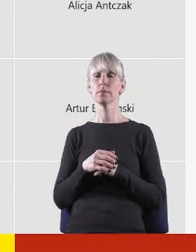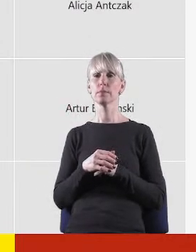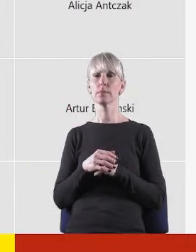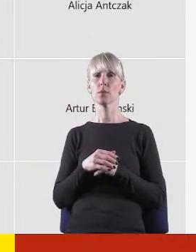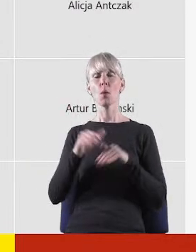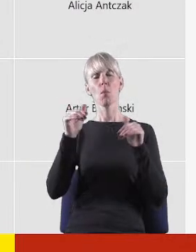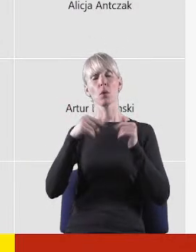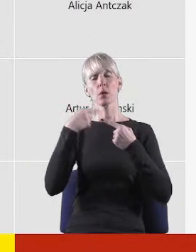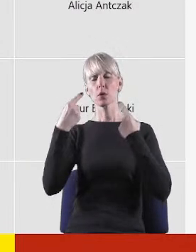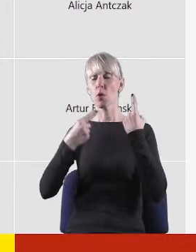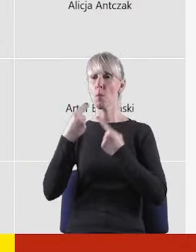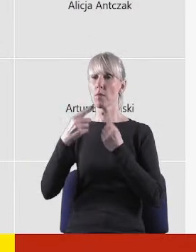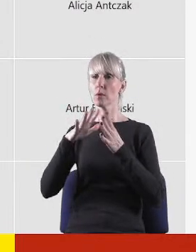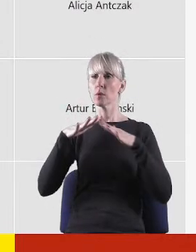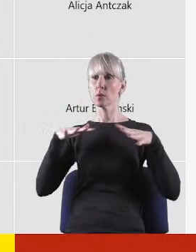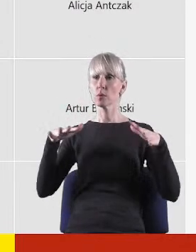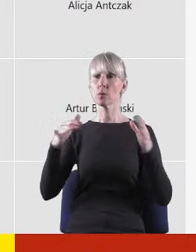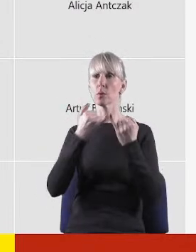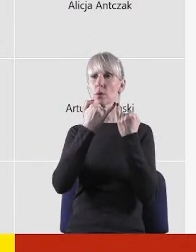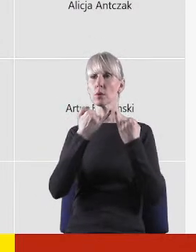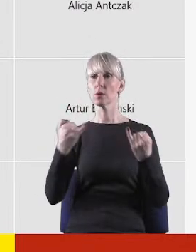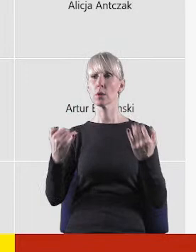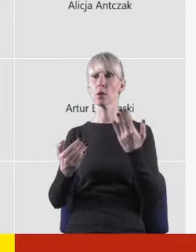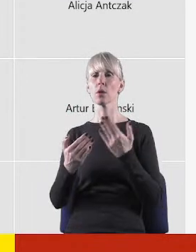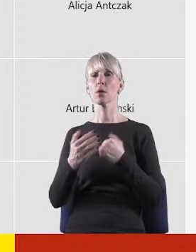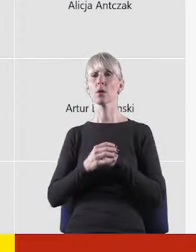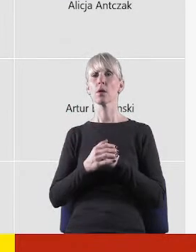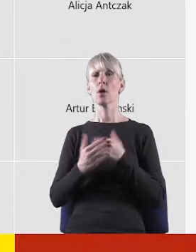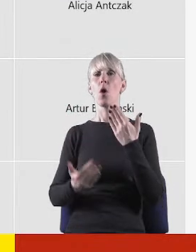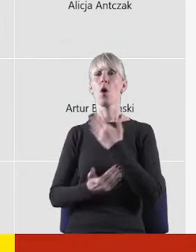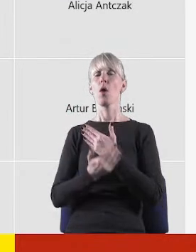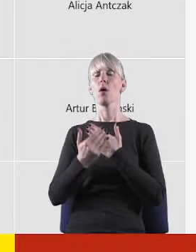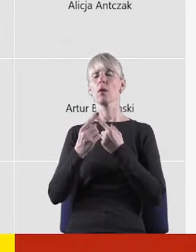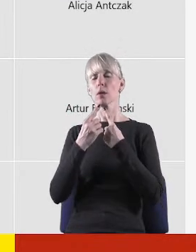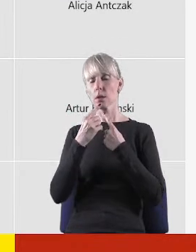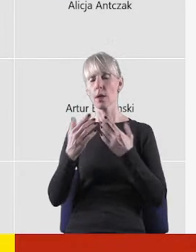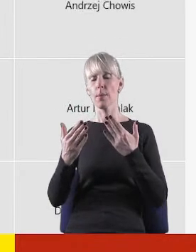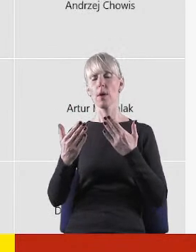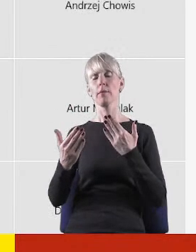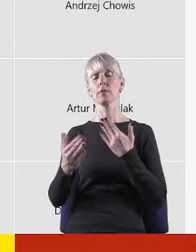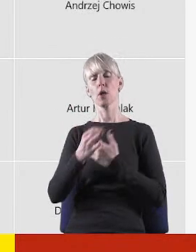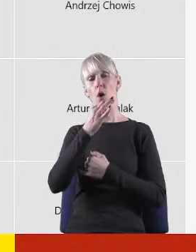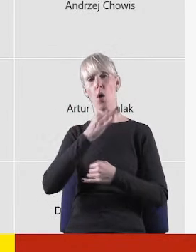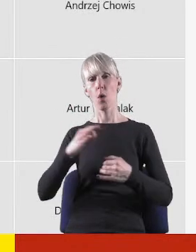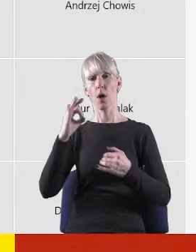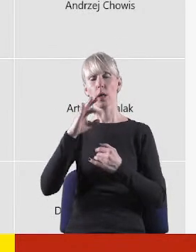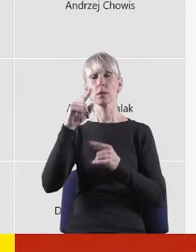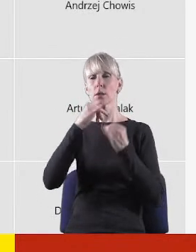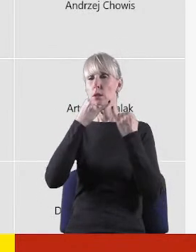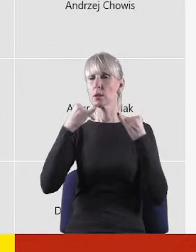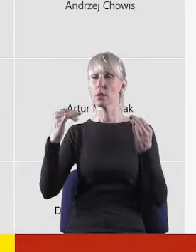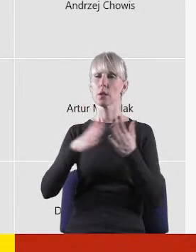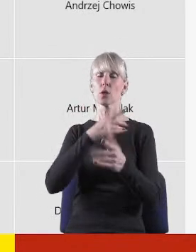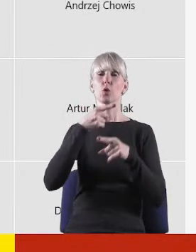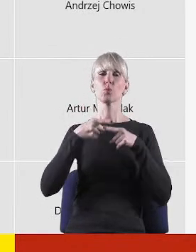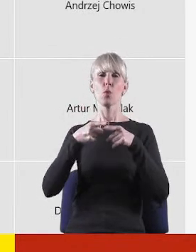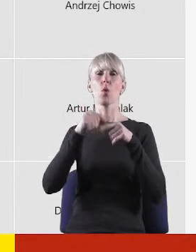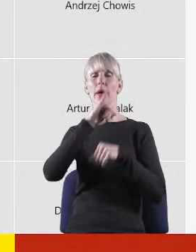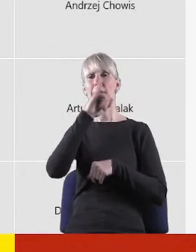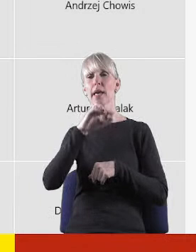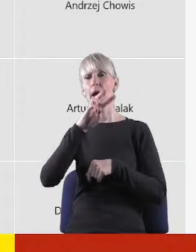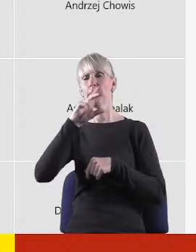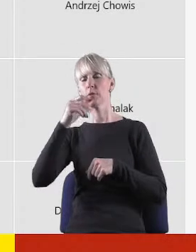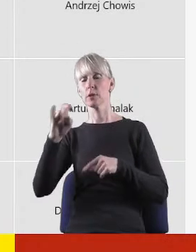można wymieniać wiele różnych okoliczności od objęcia CIT-em w tym roku spółek jawnych i komandytowych, czy wiele innych. Zjawisko